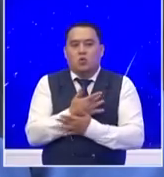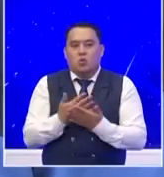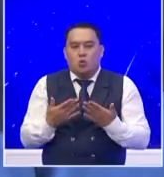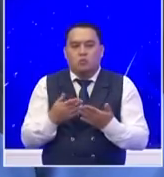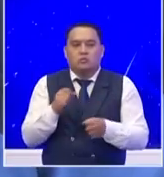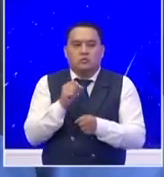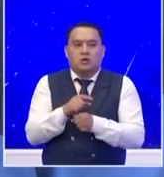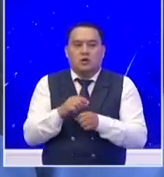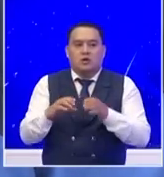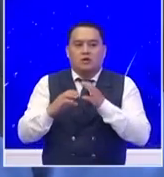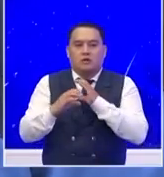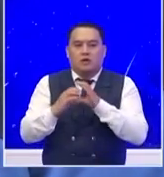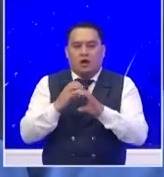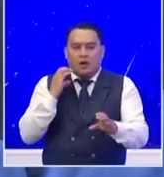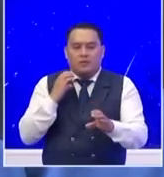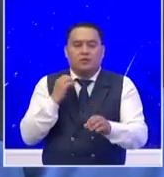жасалады, контейнер жасалады,